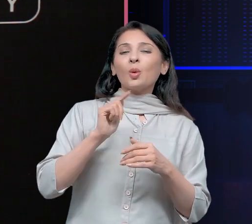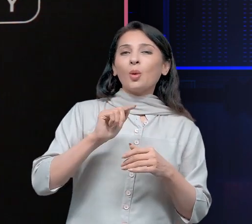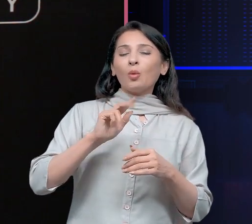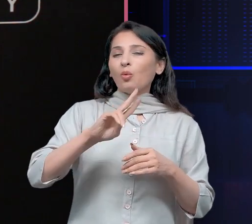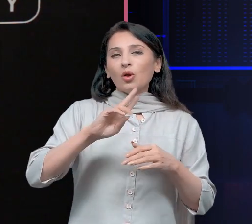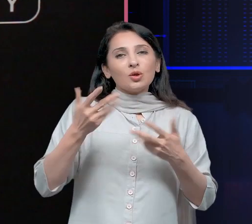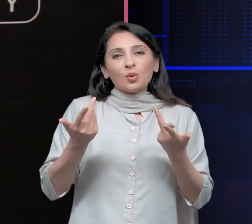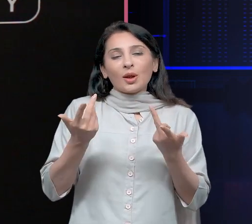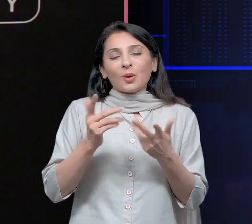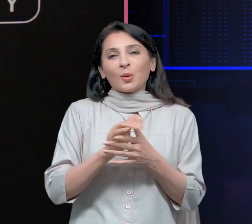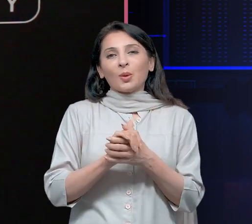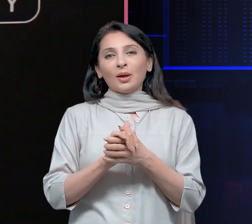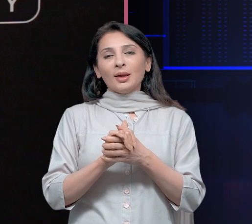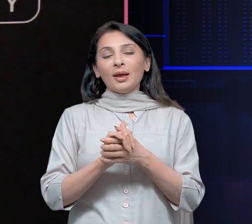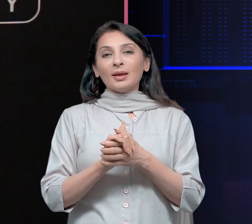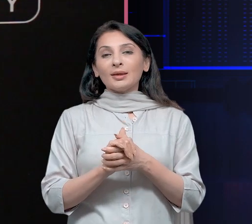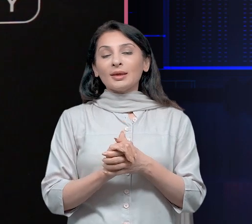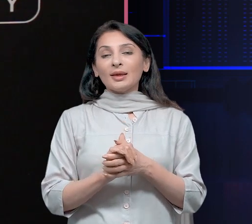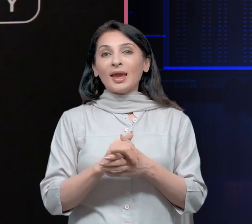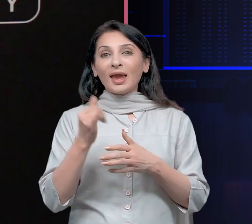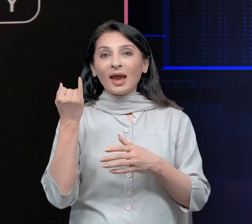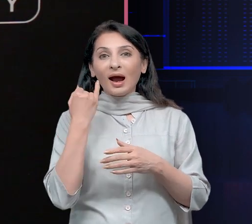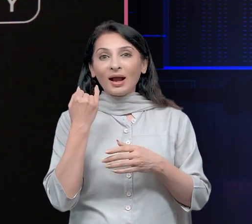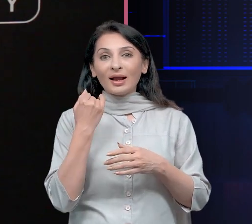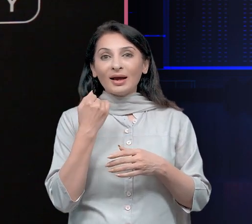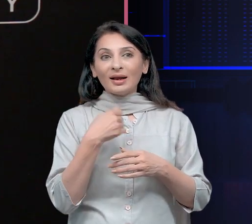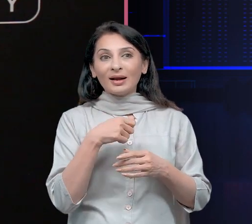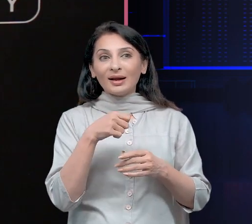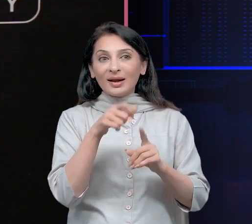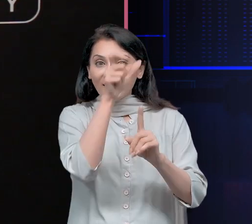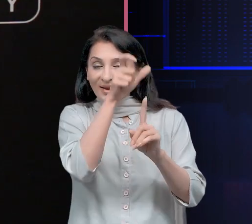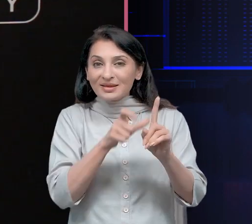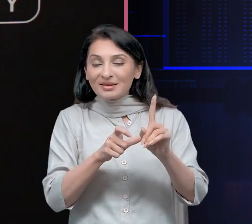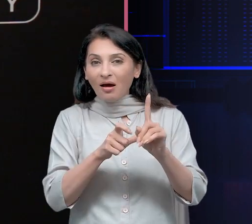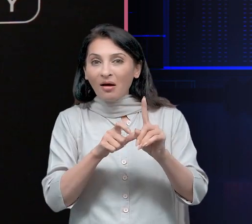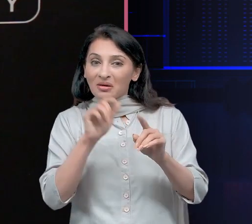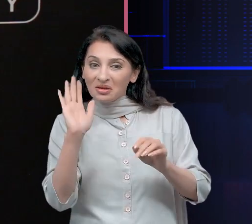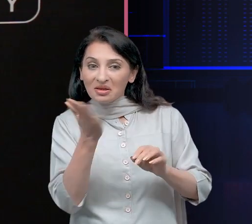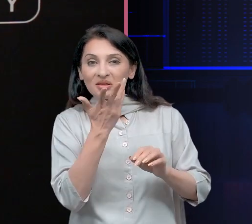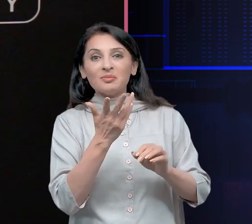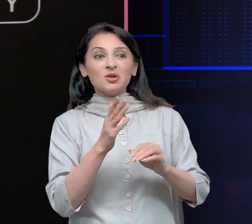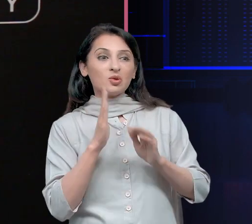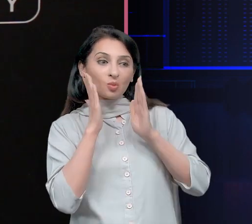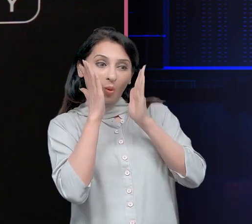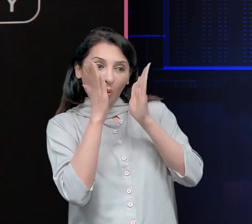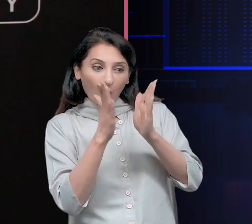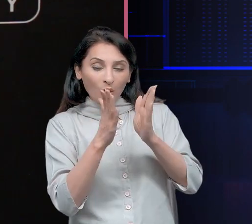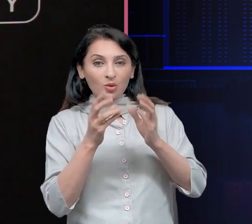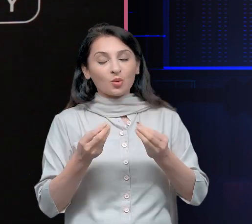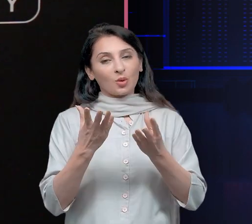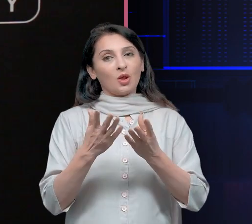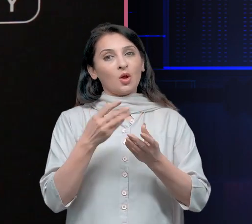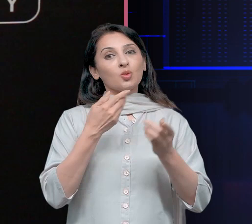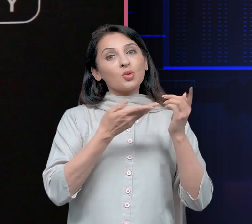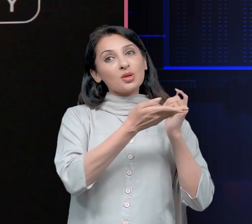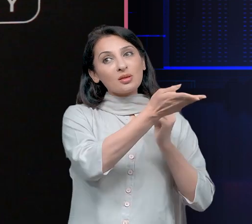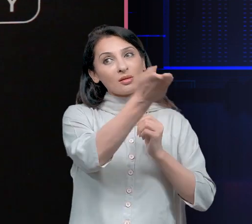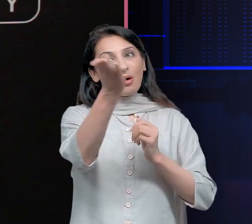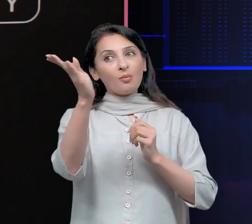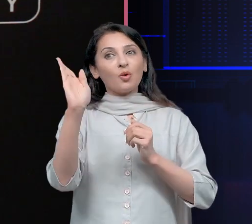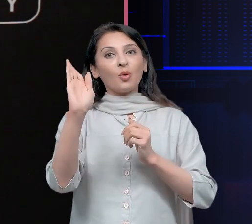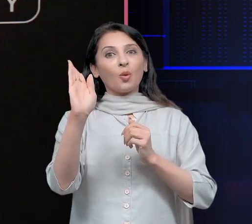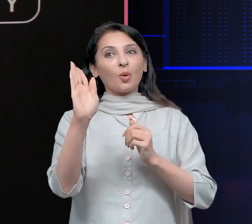किसी चीज़ के पीछे फोकस हो जाता है, करना है, तो फिर कायनात आपकी तरफ हो जाती है मुतवज्जो और आपकी मदद करती